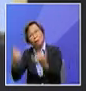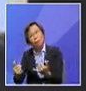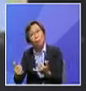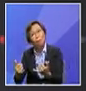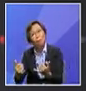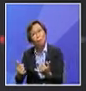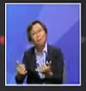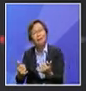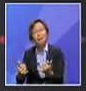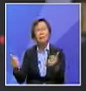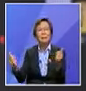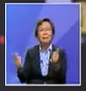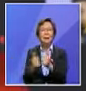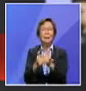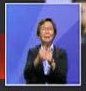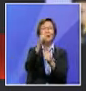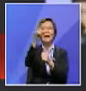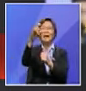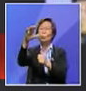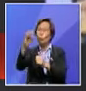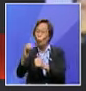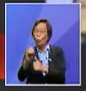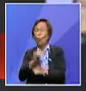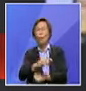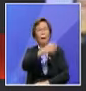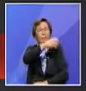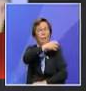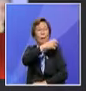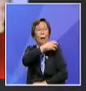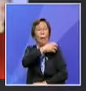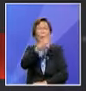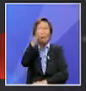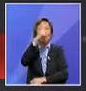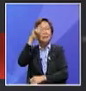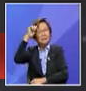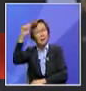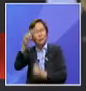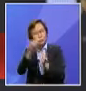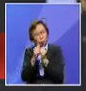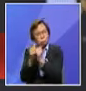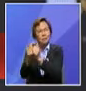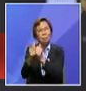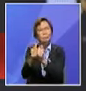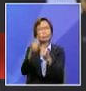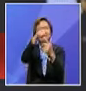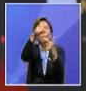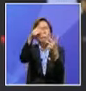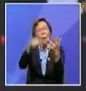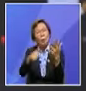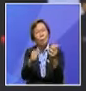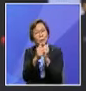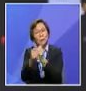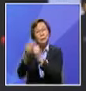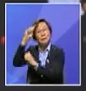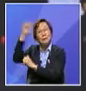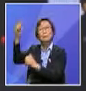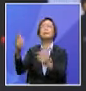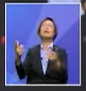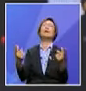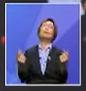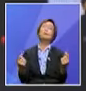dengan Esko dan pegawai-pegawai kerajaan Terengganu. Tetapi apakan